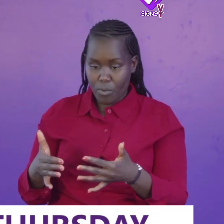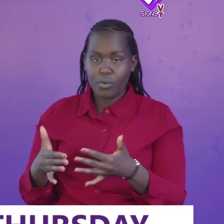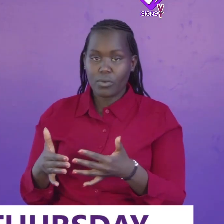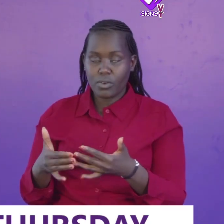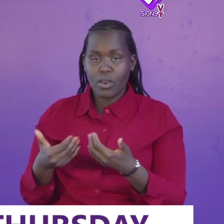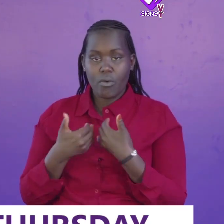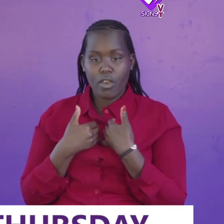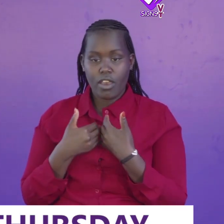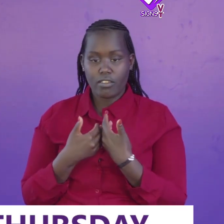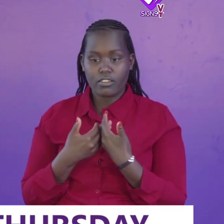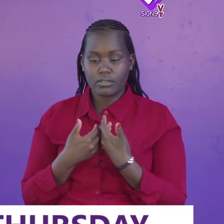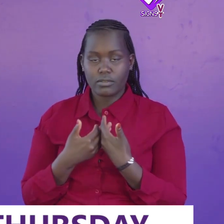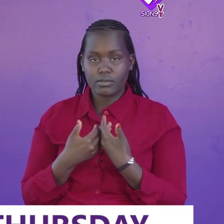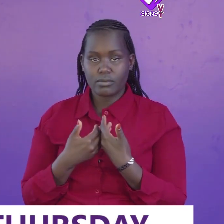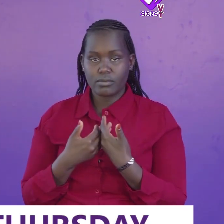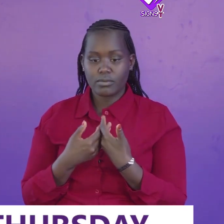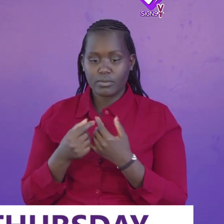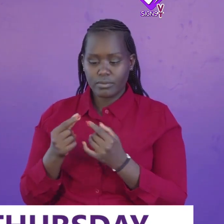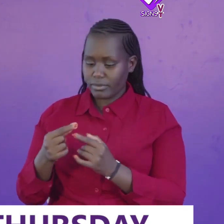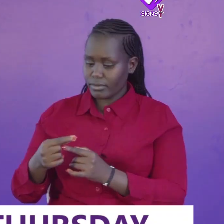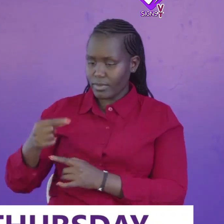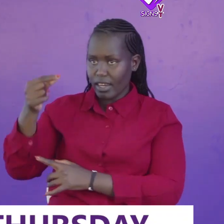na ile kama kaerio